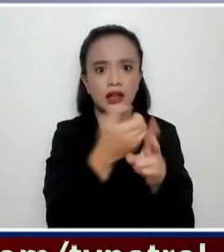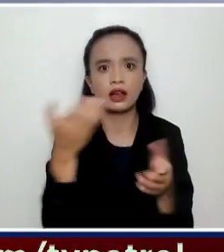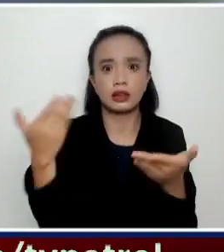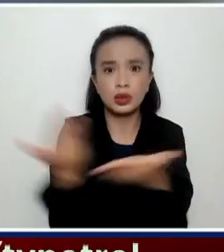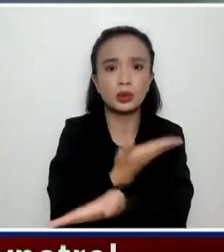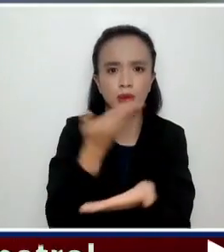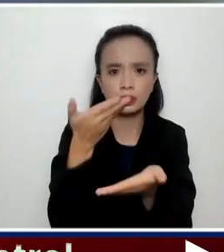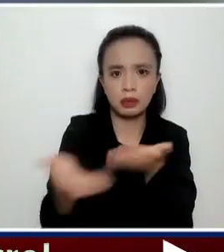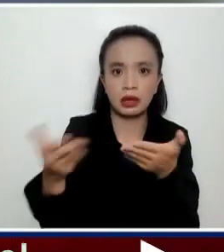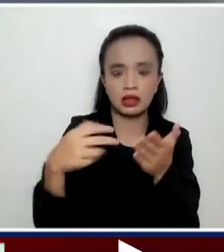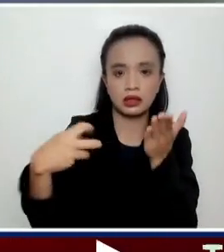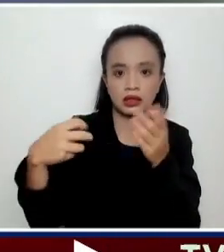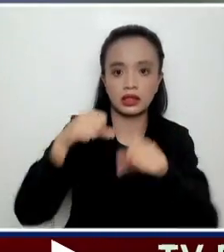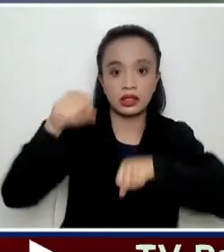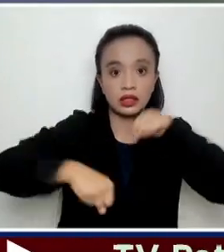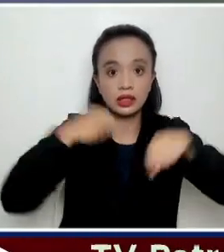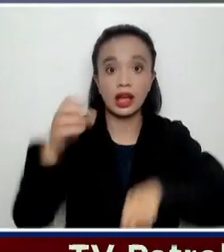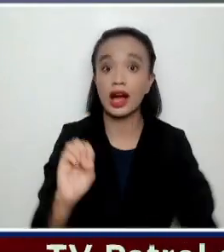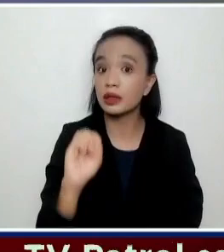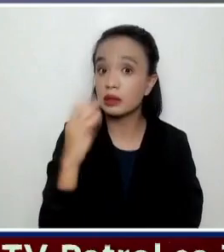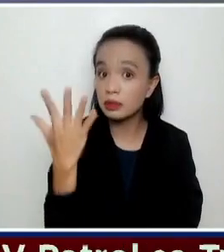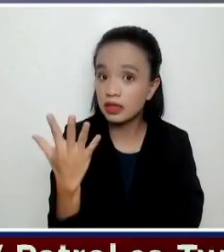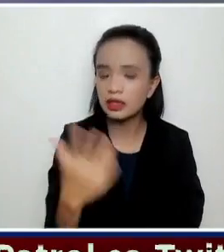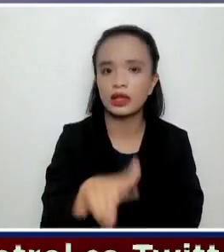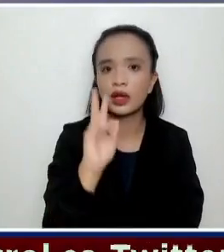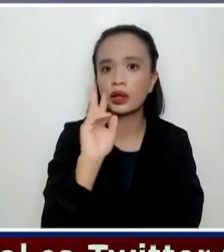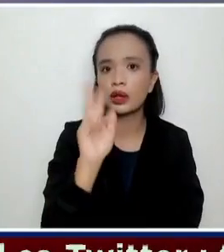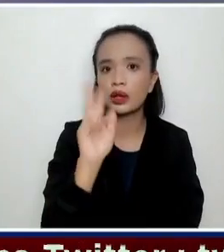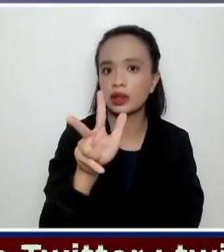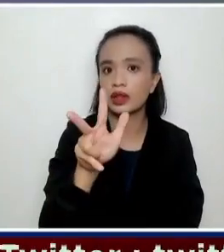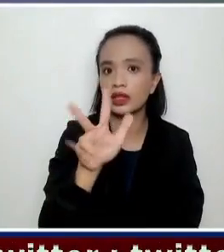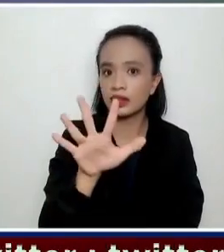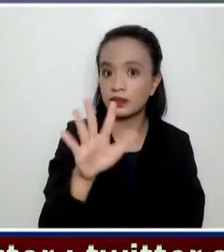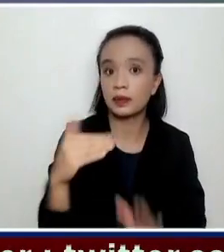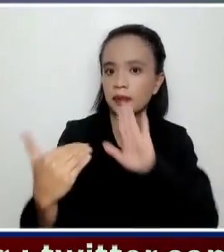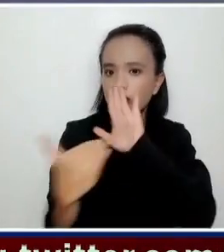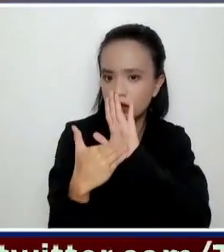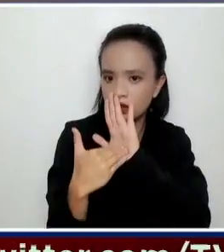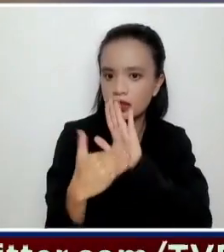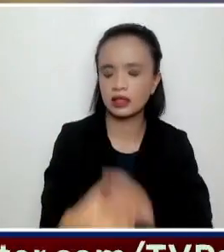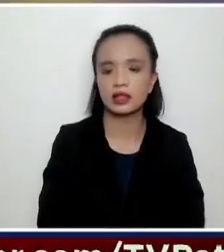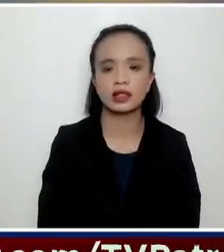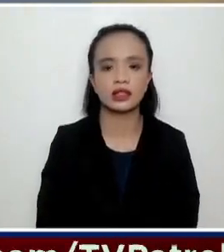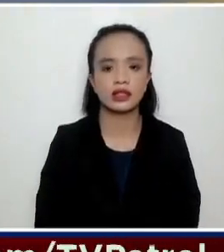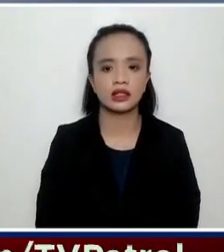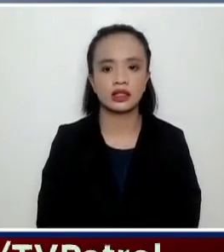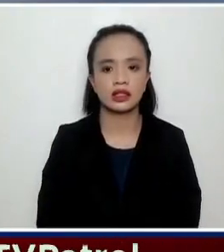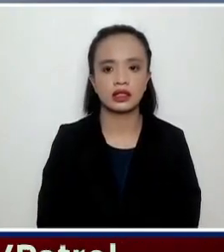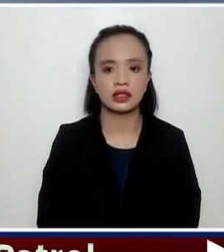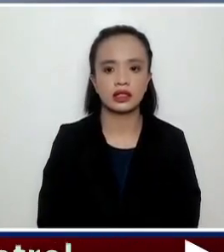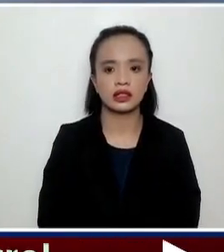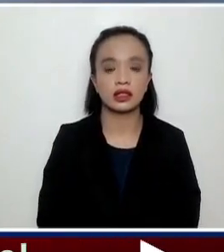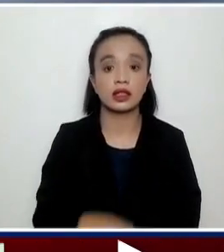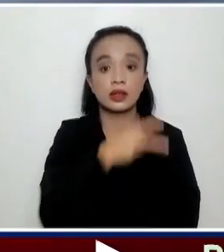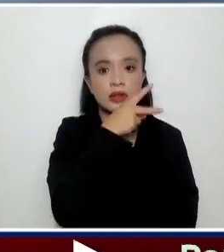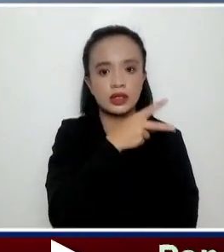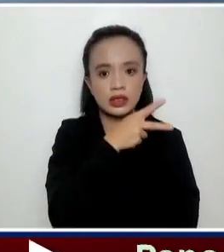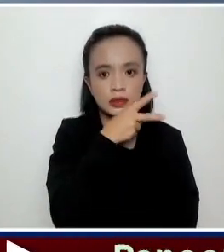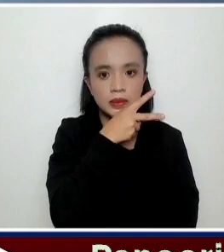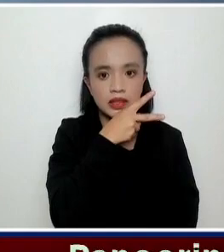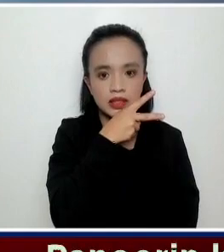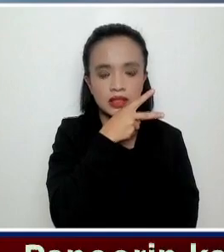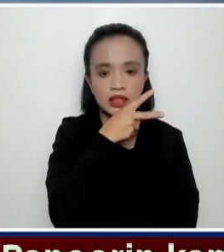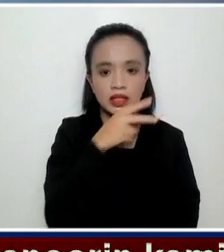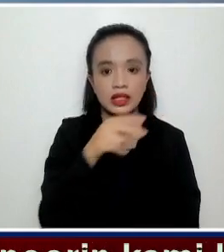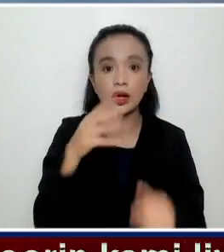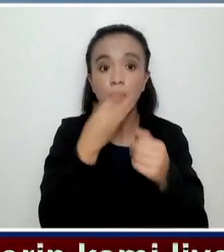ang bisikleta na nagkakahalaga ng 35,000 pesos. Nasalisihan umano ng suspect ang katiwala sa